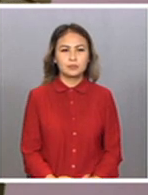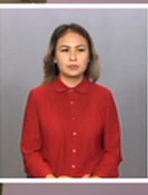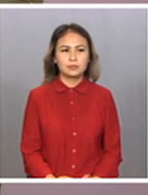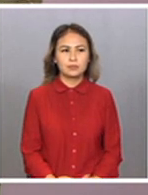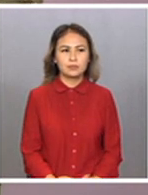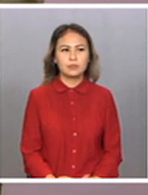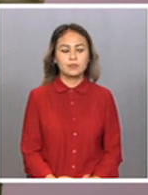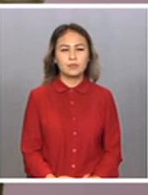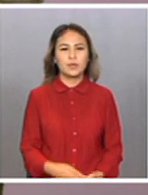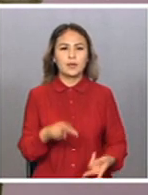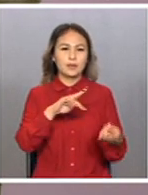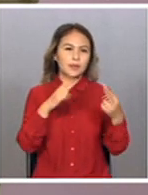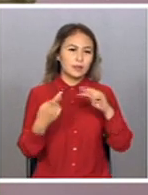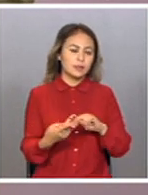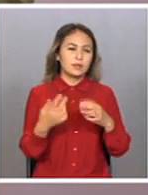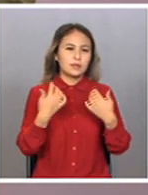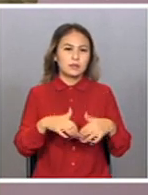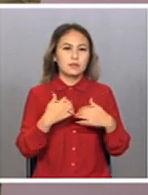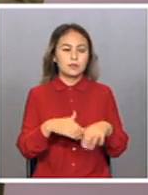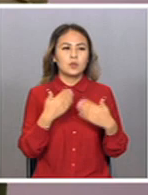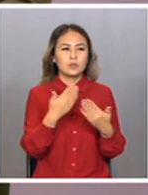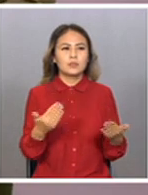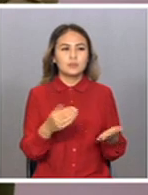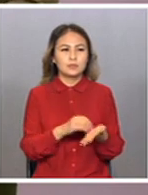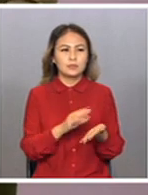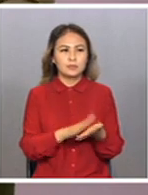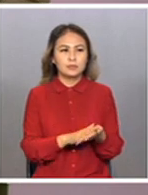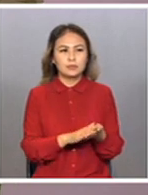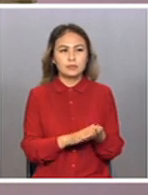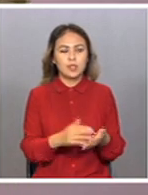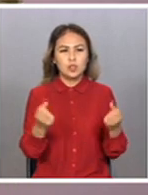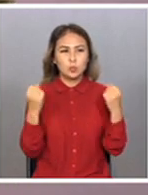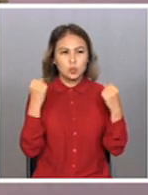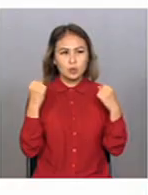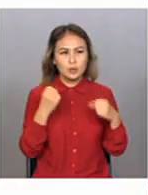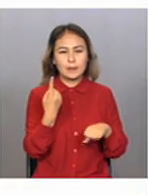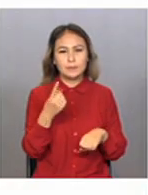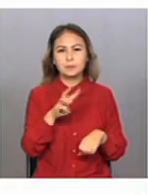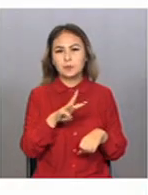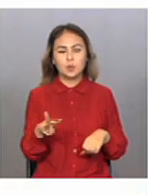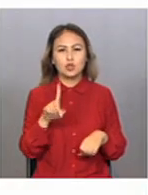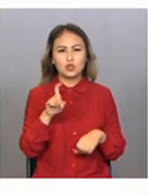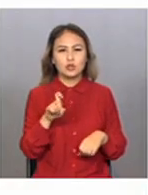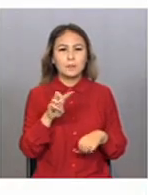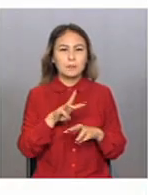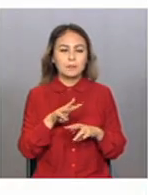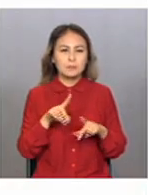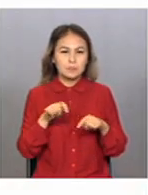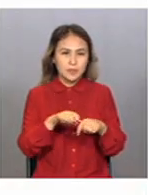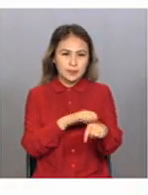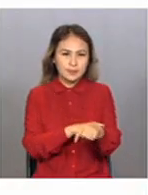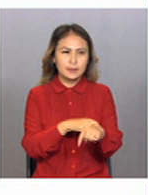Кері есептер құрастыр және оларды шығар. Спортшы минутына 100 метр